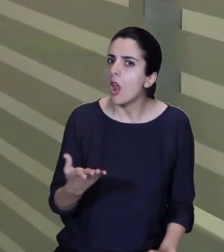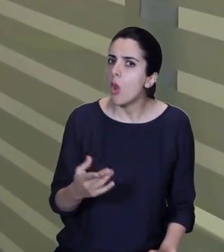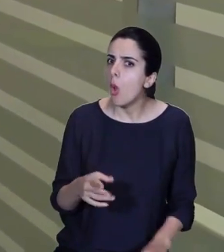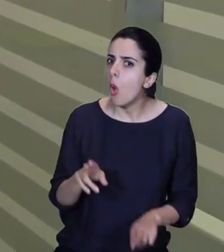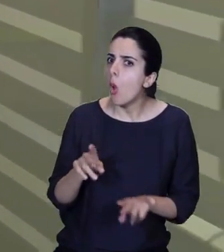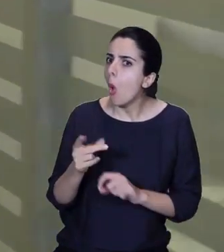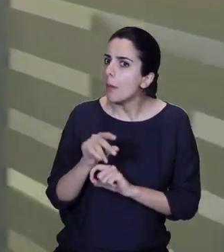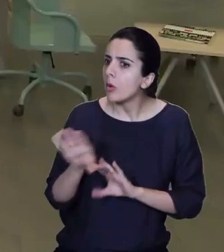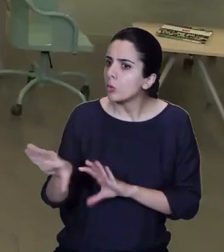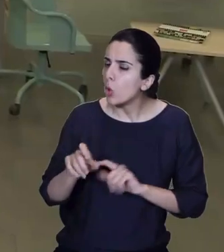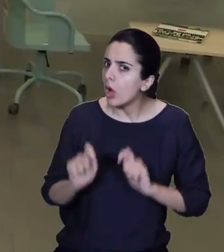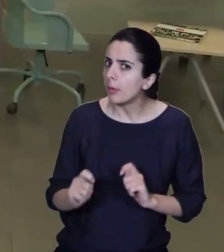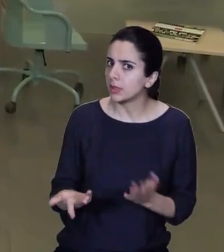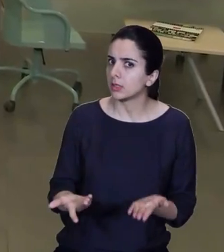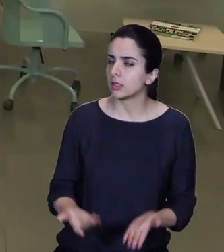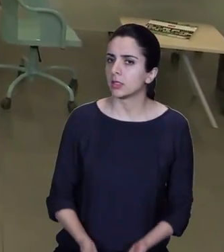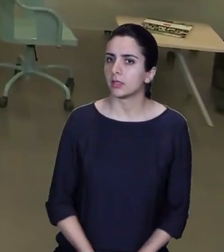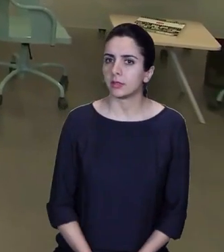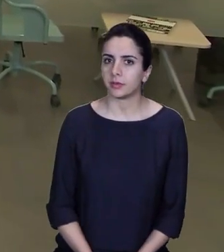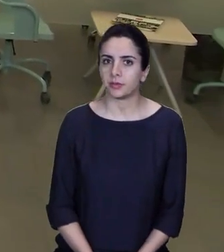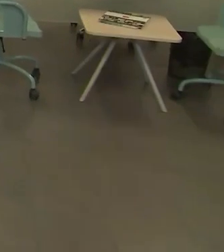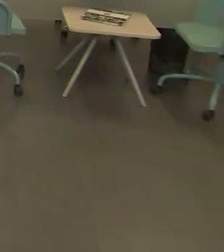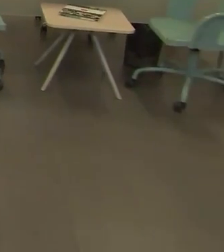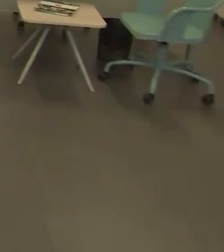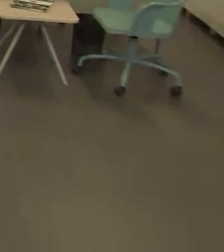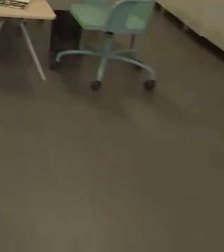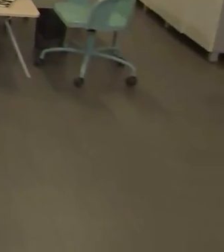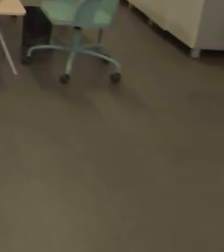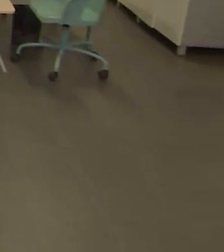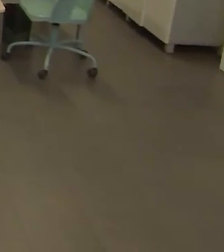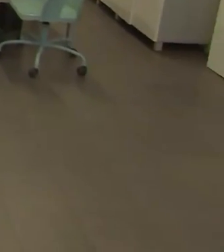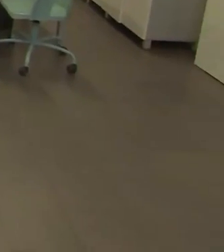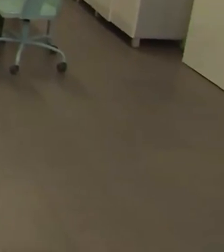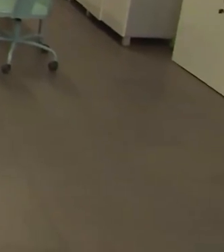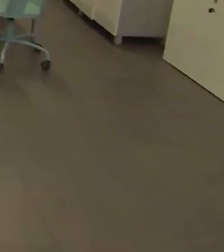etkisi altına almayı başardı. Odasını kartını okutarak açtı.